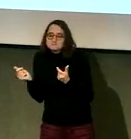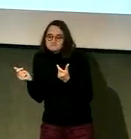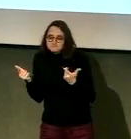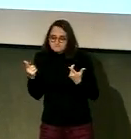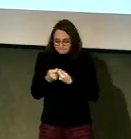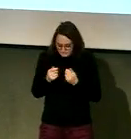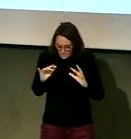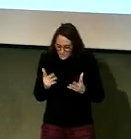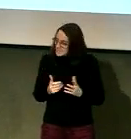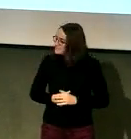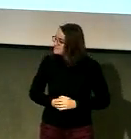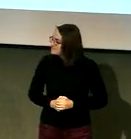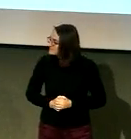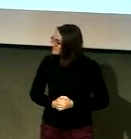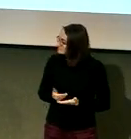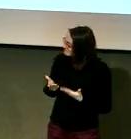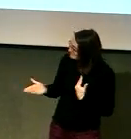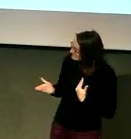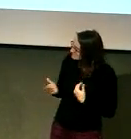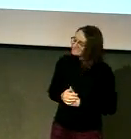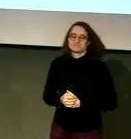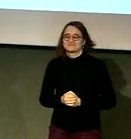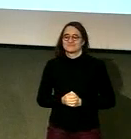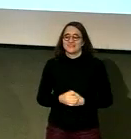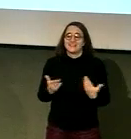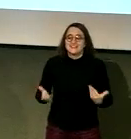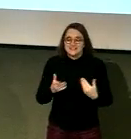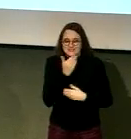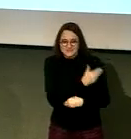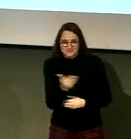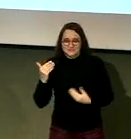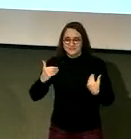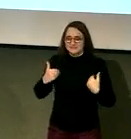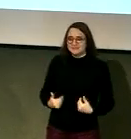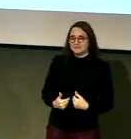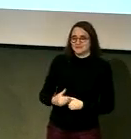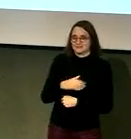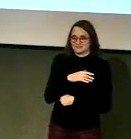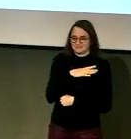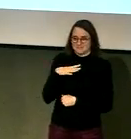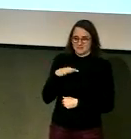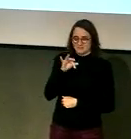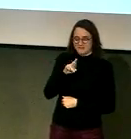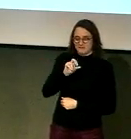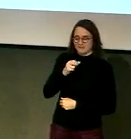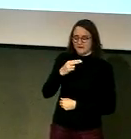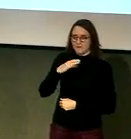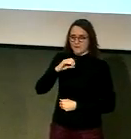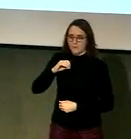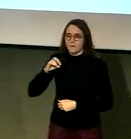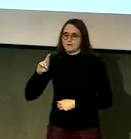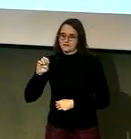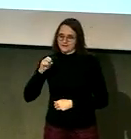Donc, vas-y, présente-toi. Direct. Oui. Bon, bonjour à tous, je m'appelle Renata Franco, donc c'est un